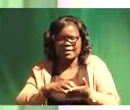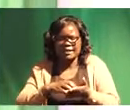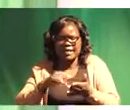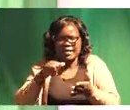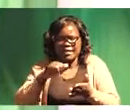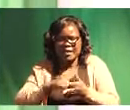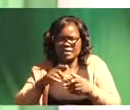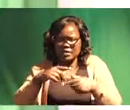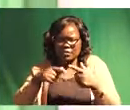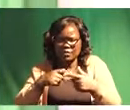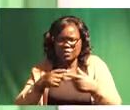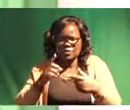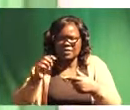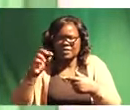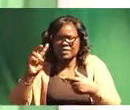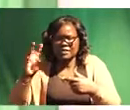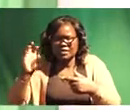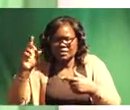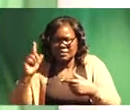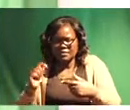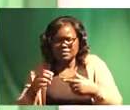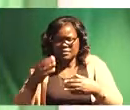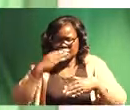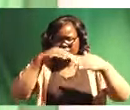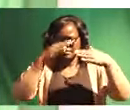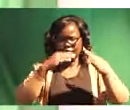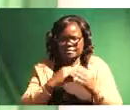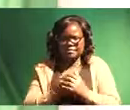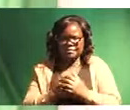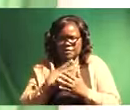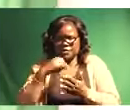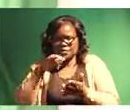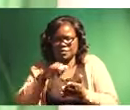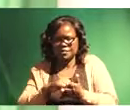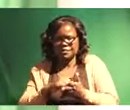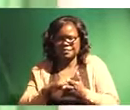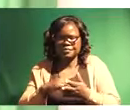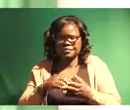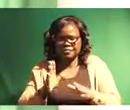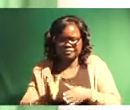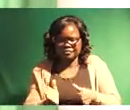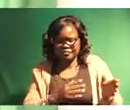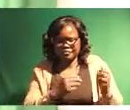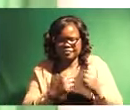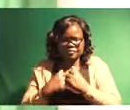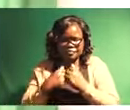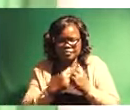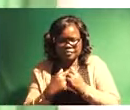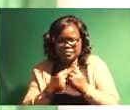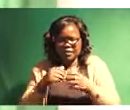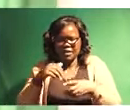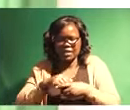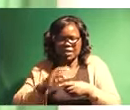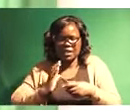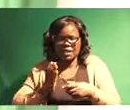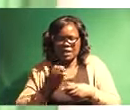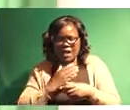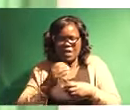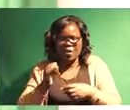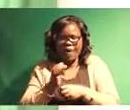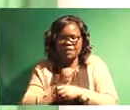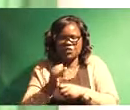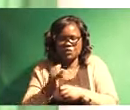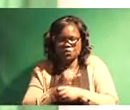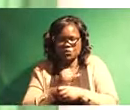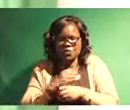are going to our TVETs and our universities so that we can eliminate the challenges in our